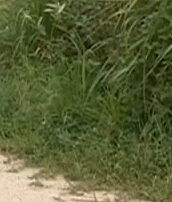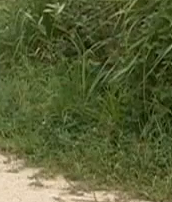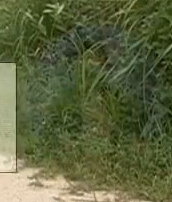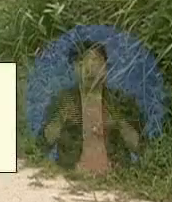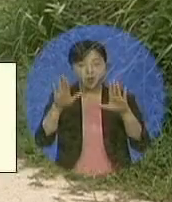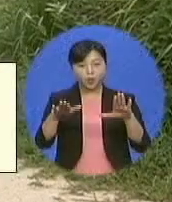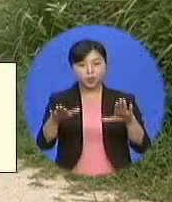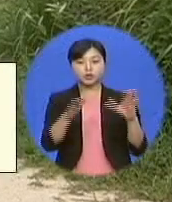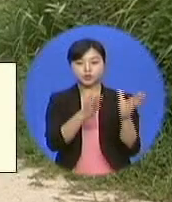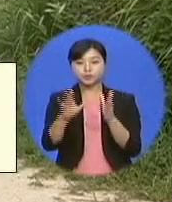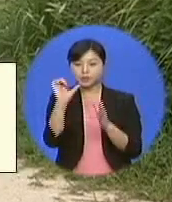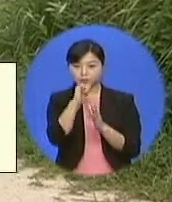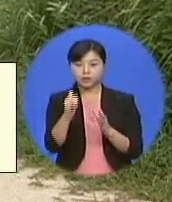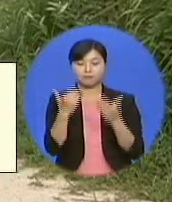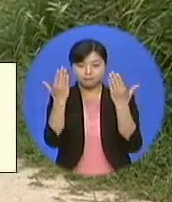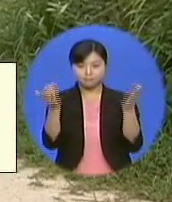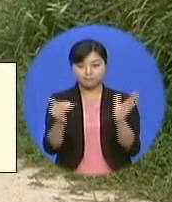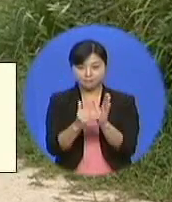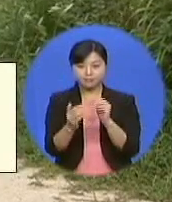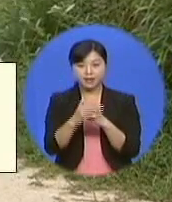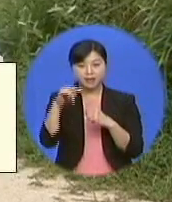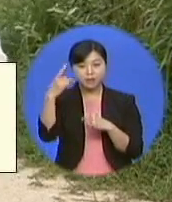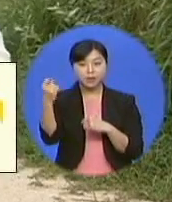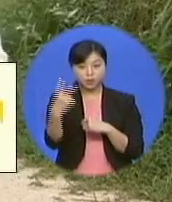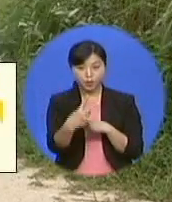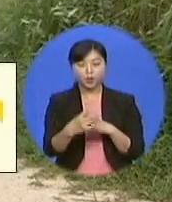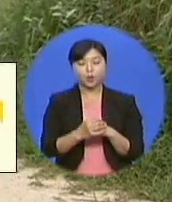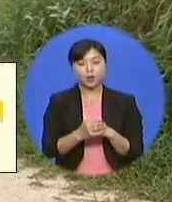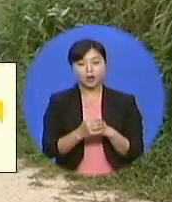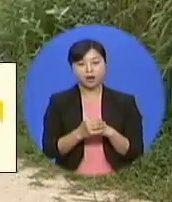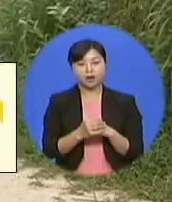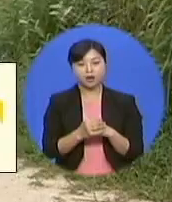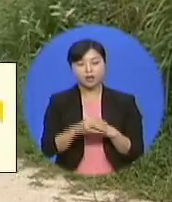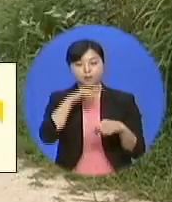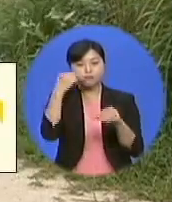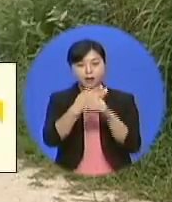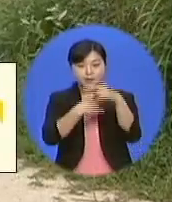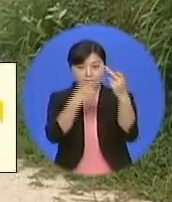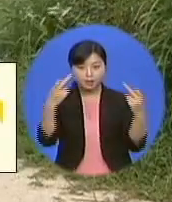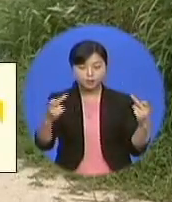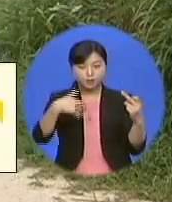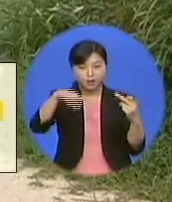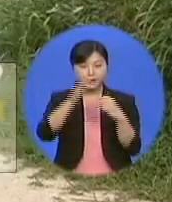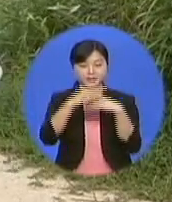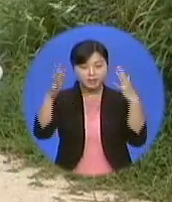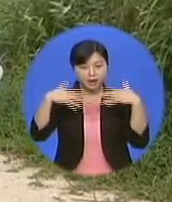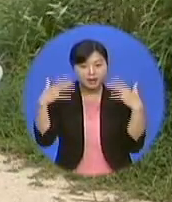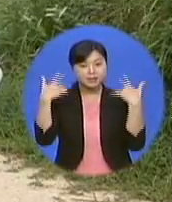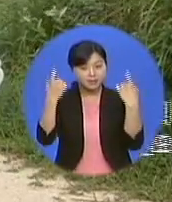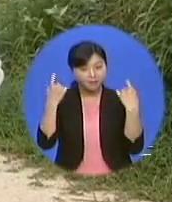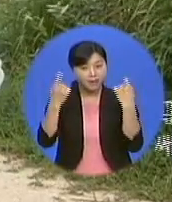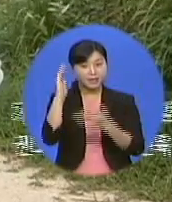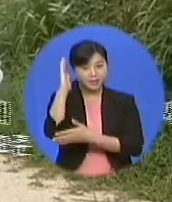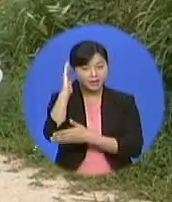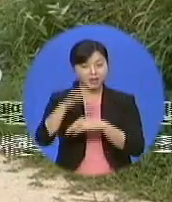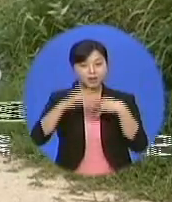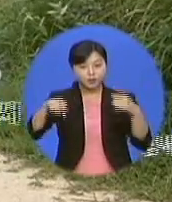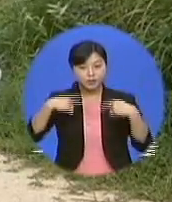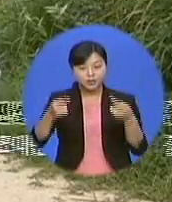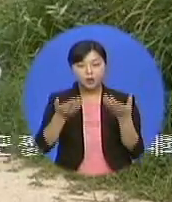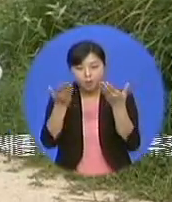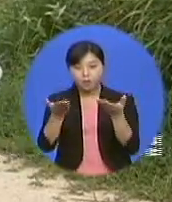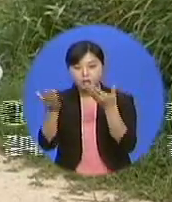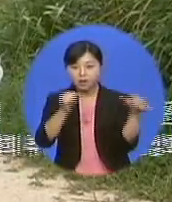오늘 준비한 소식은 여기까지입니다. 다음 이 시간에는 북한산으로 떠나는 가을여행 이야기와 휠체어 봉사를